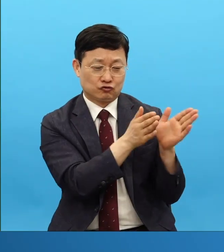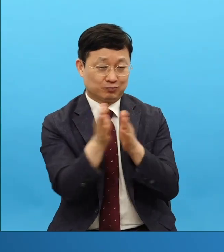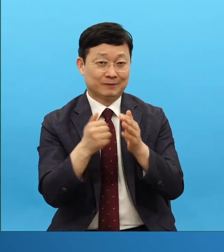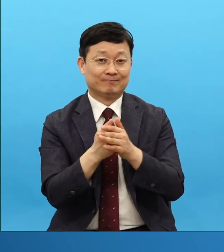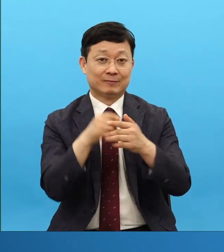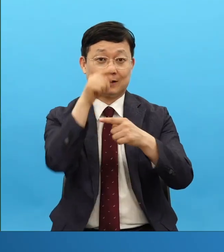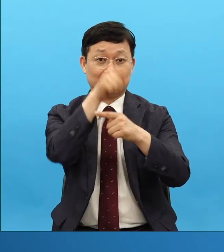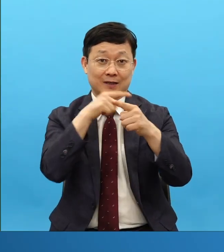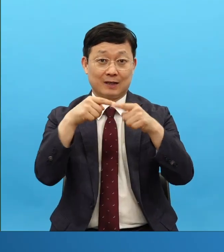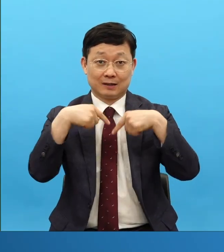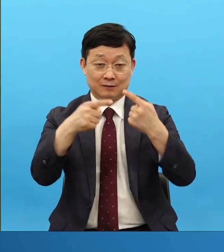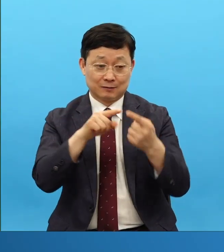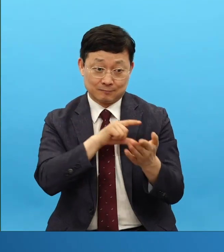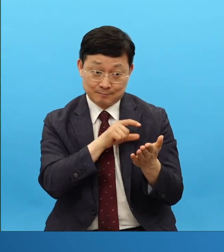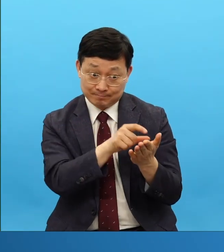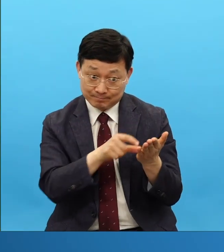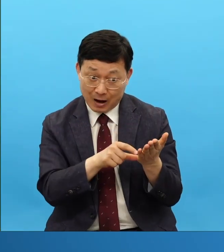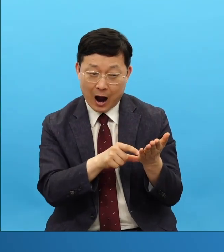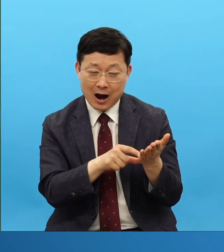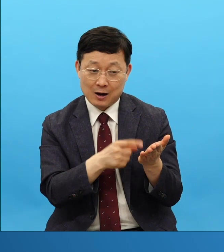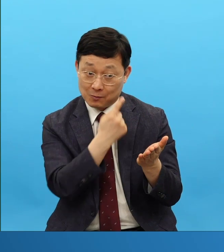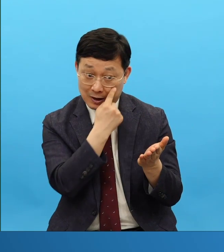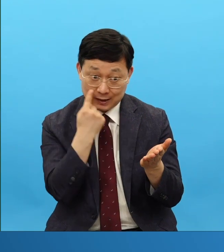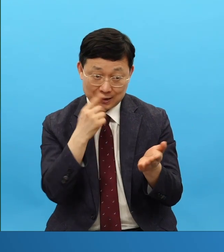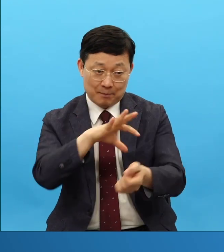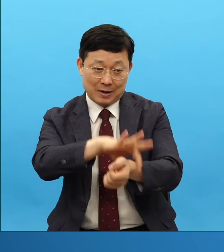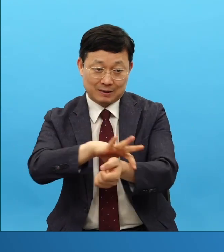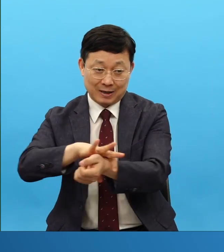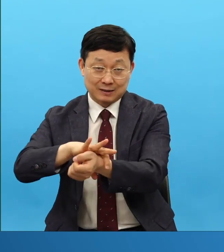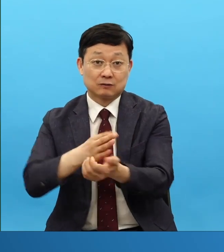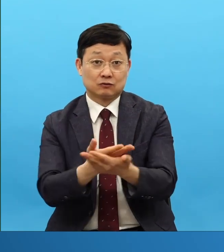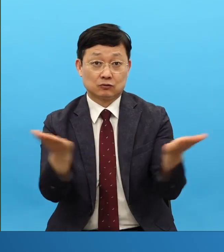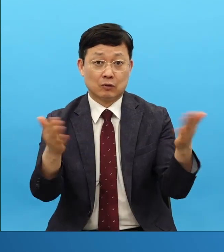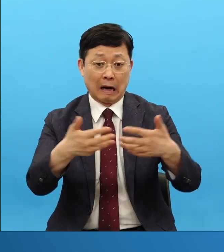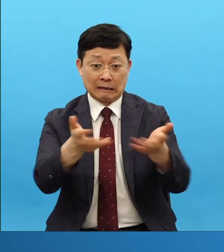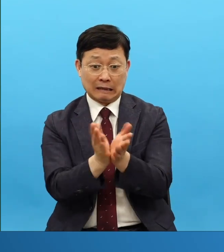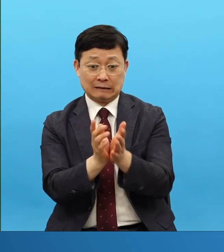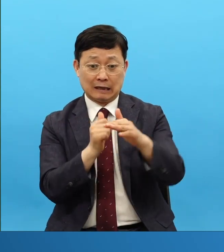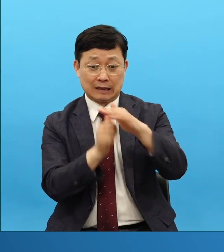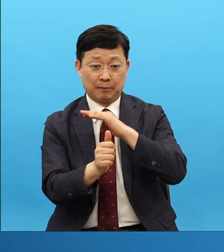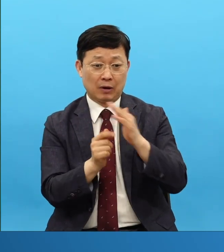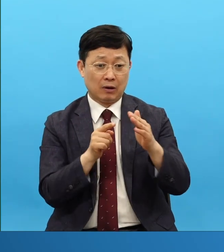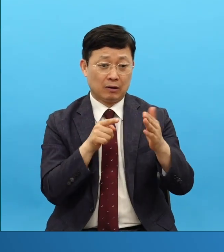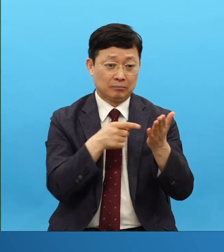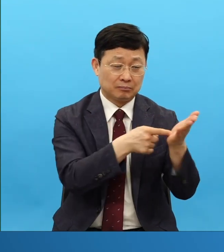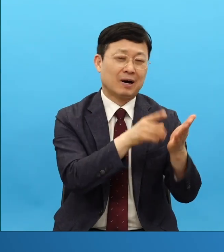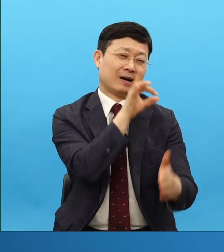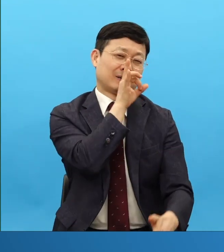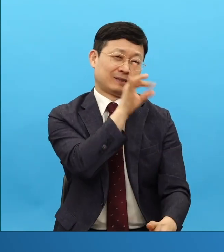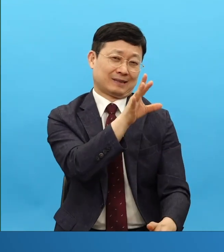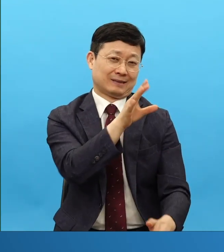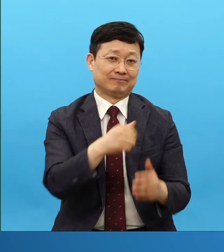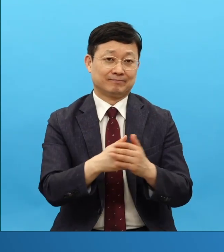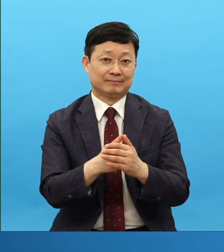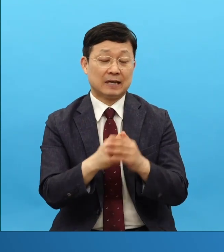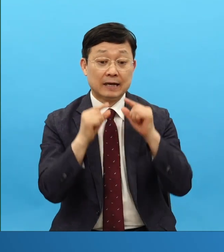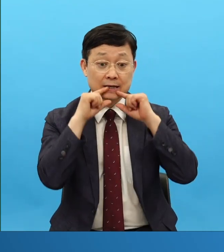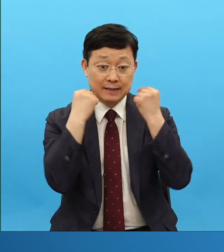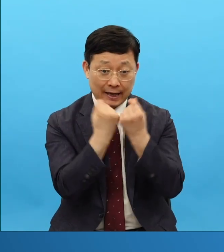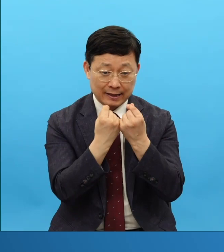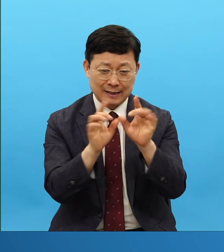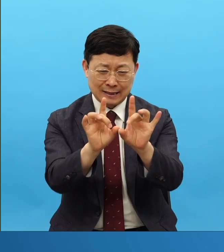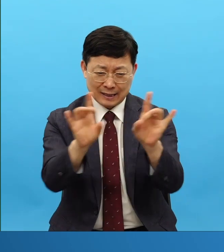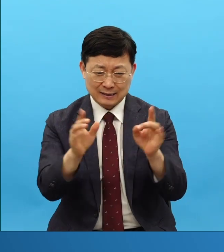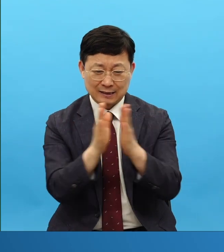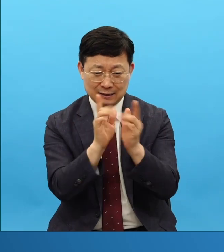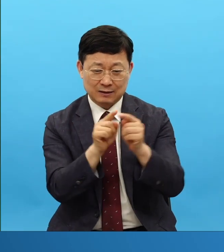등록 여부 확인 후 팔찌를 드리며 교회별 단체 수령은 되지 않습니다. 반드시 개인 또는 단체 등록자 전원이 오셔서 등록 확인